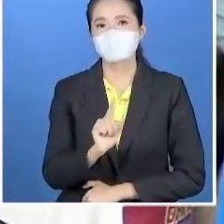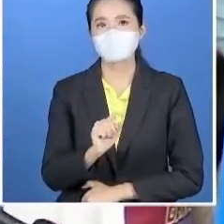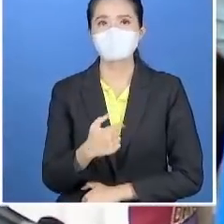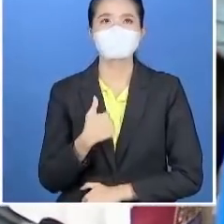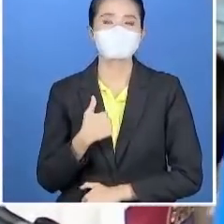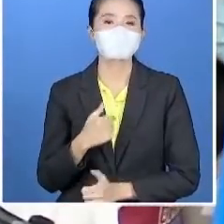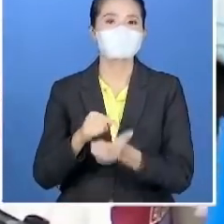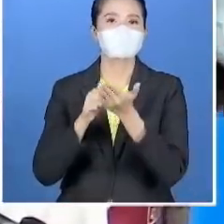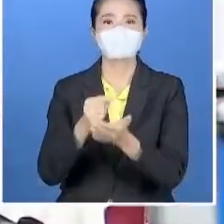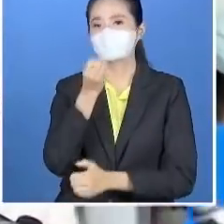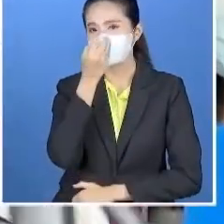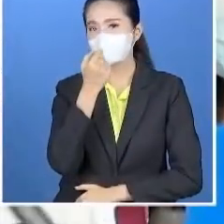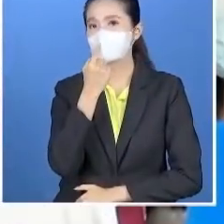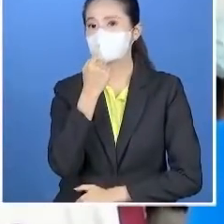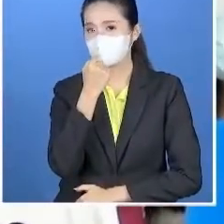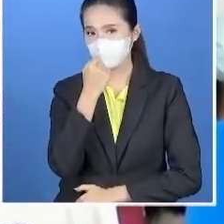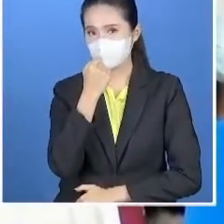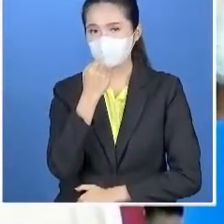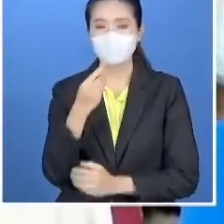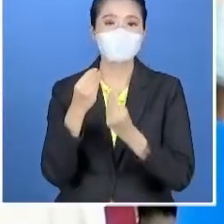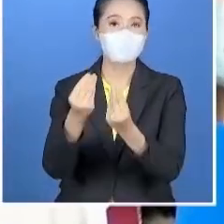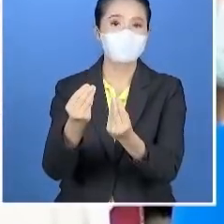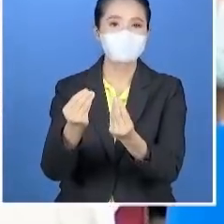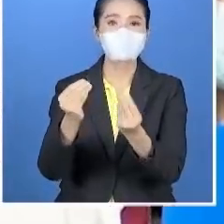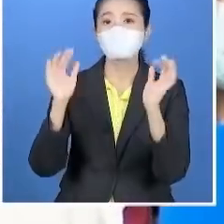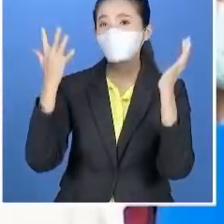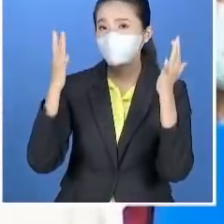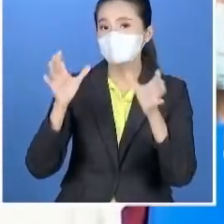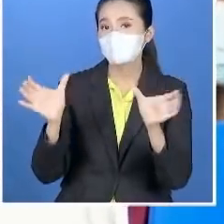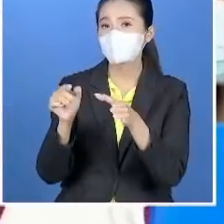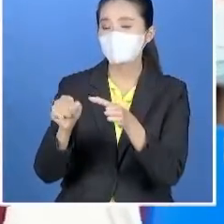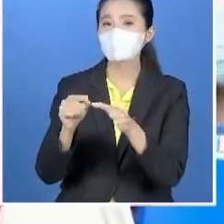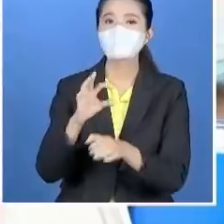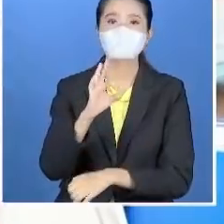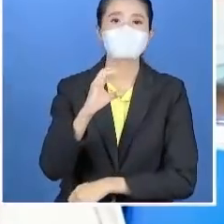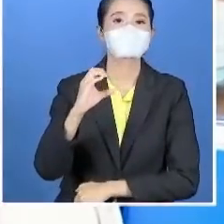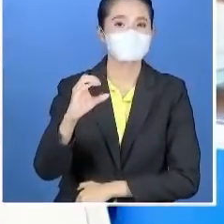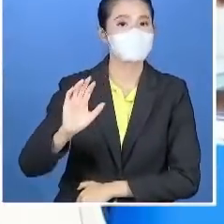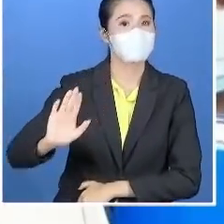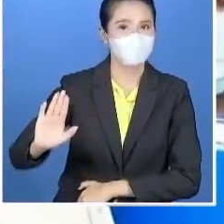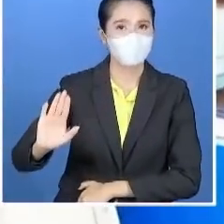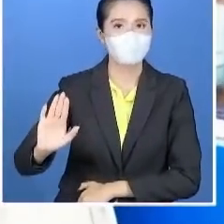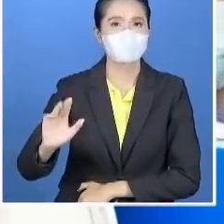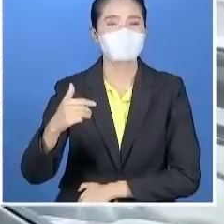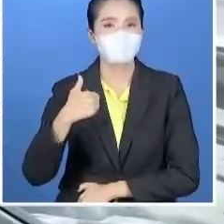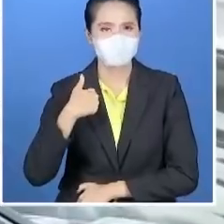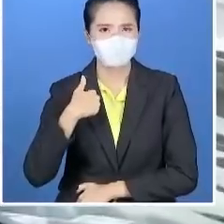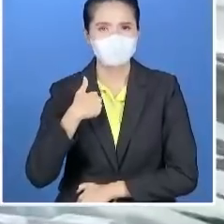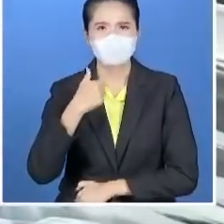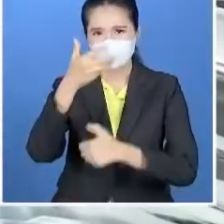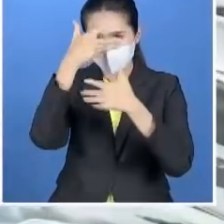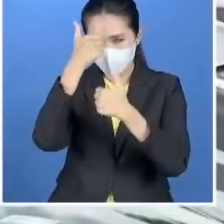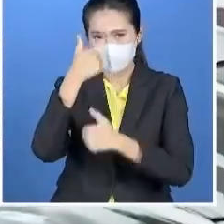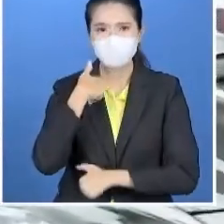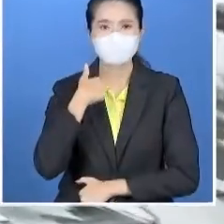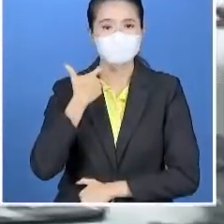ไปแล้วไปมอบดอกกุหลาบสีแดงให้กับกองเชียร์ของทางด้านของแฟนคลับคุณแตงโมแล้วปรากฏว่ามันมีประเด็นที่น่าสนใจ